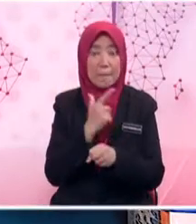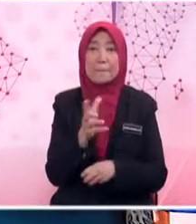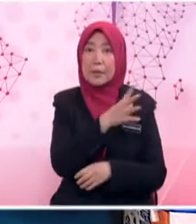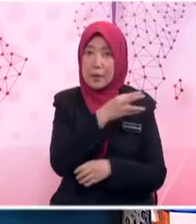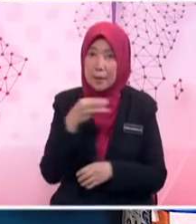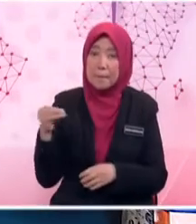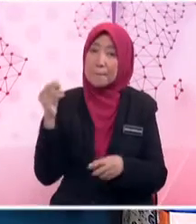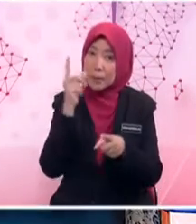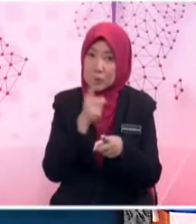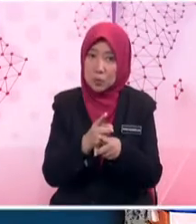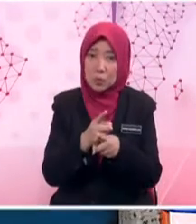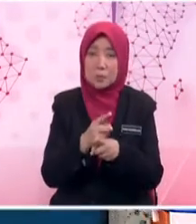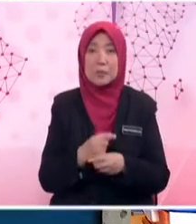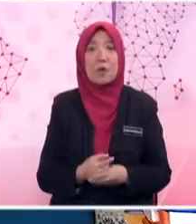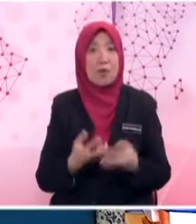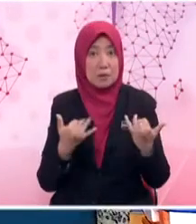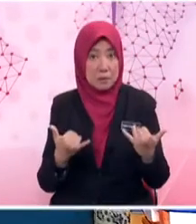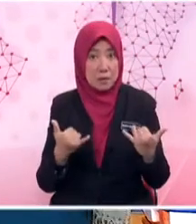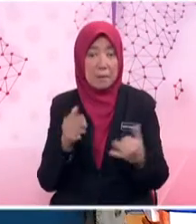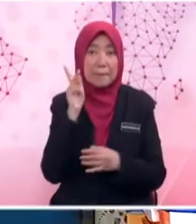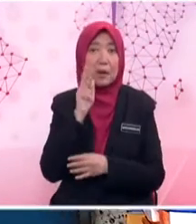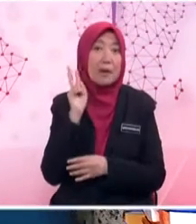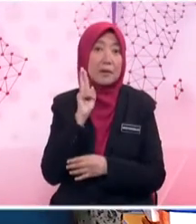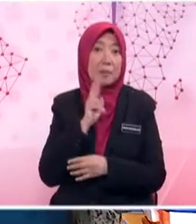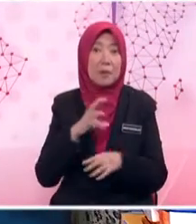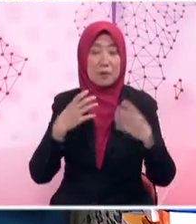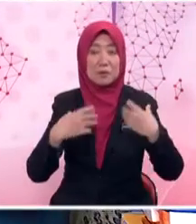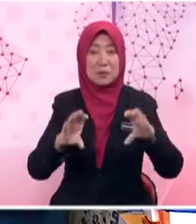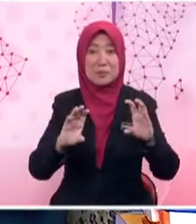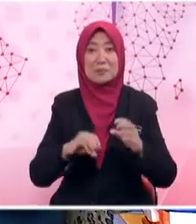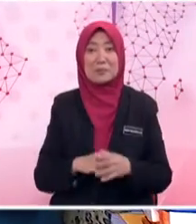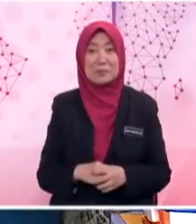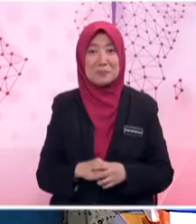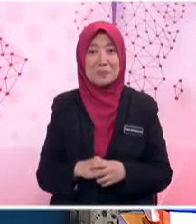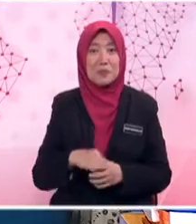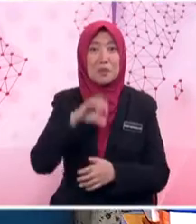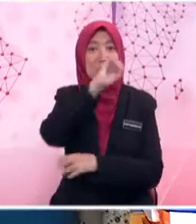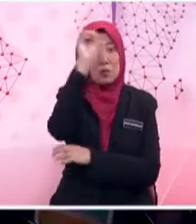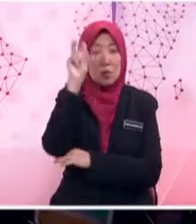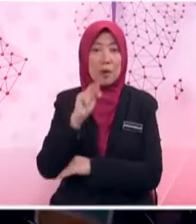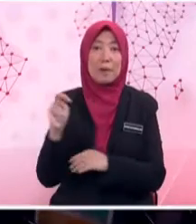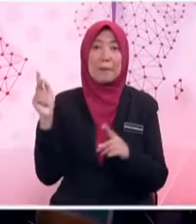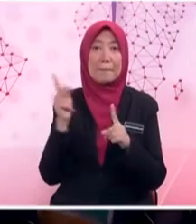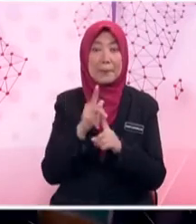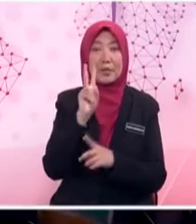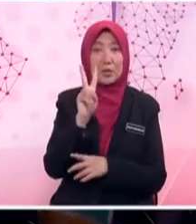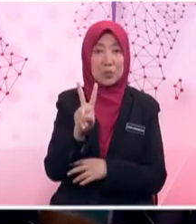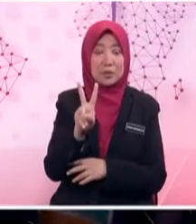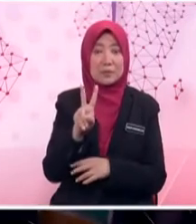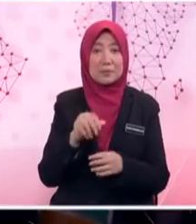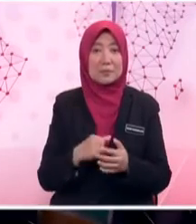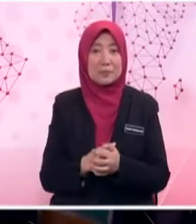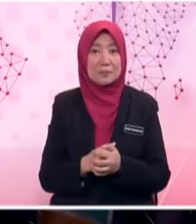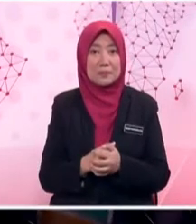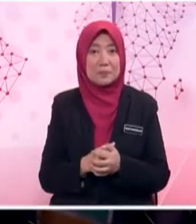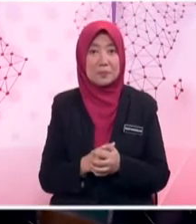saya beri peluang pula kepada Rina untuk cuba soalan kedua. Okey. Tadi Cikgu Sheila dah